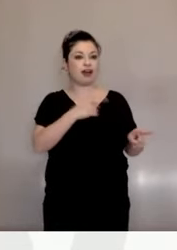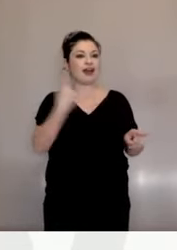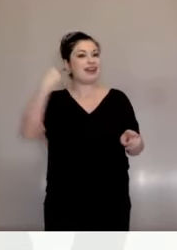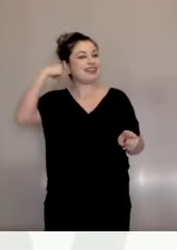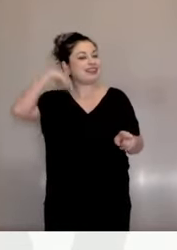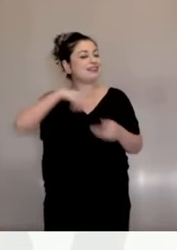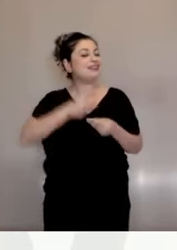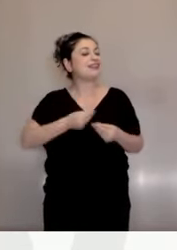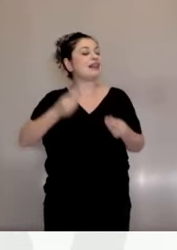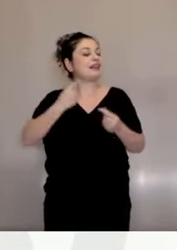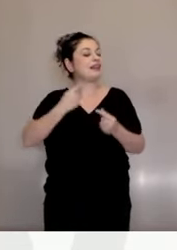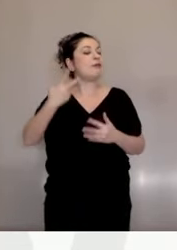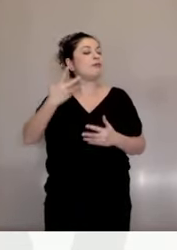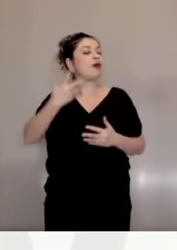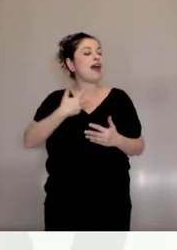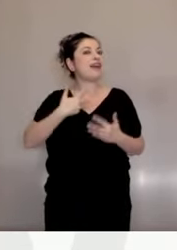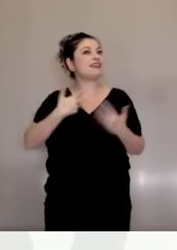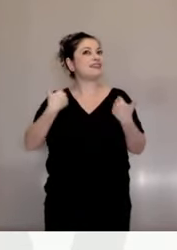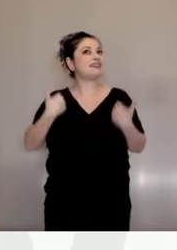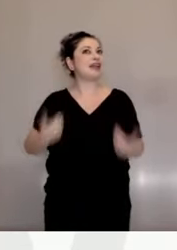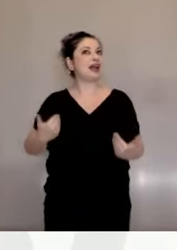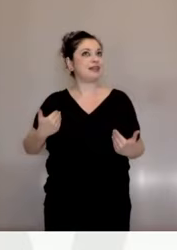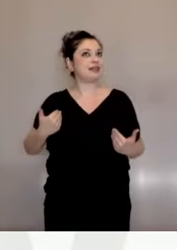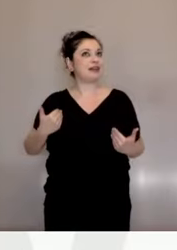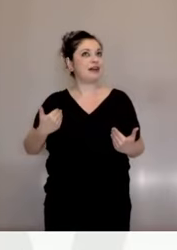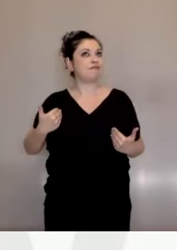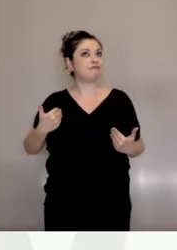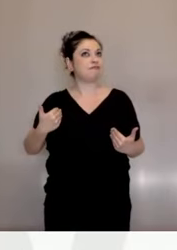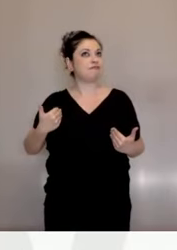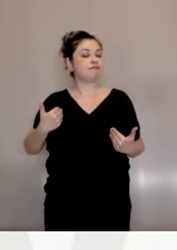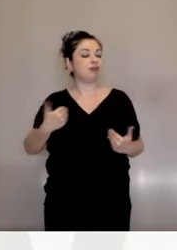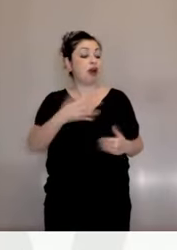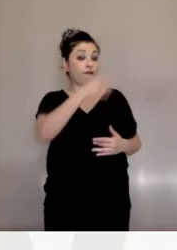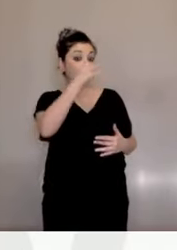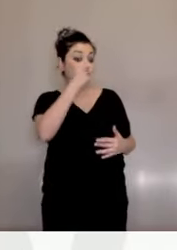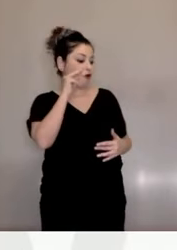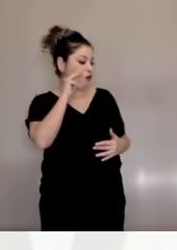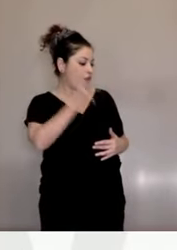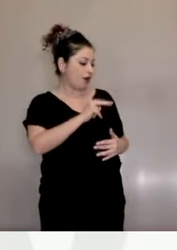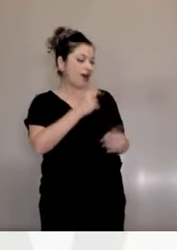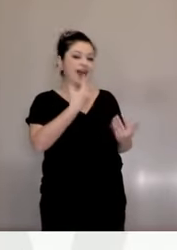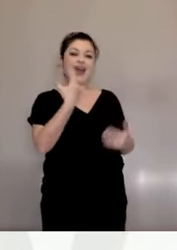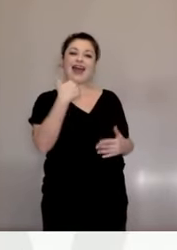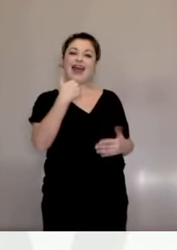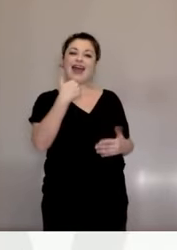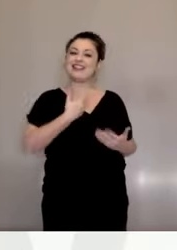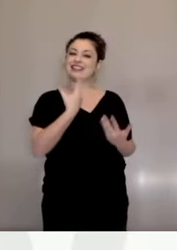l'esistenza gratuita della fiore come la mia.